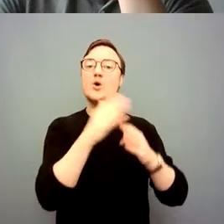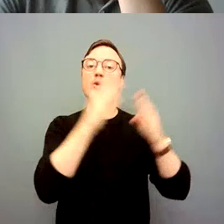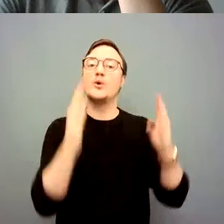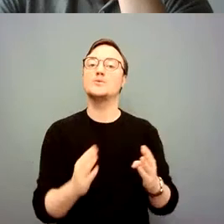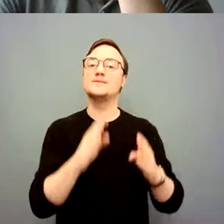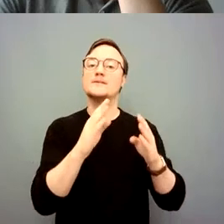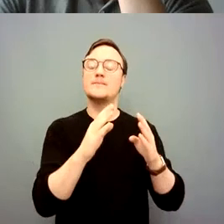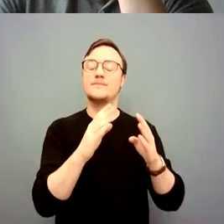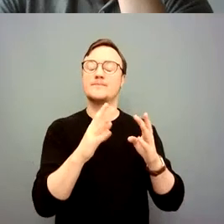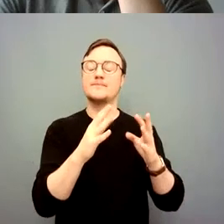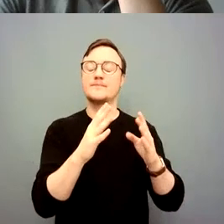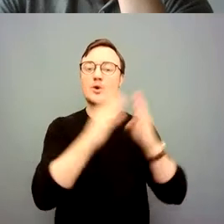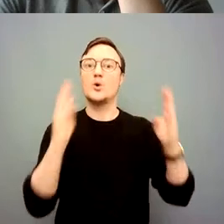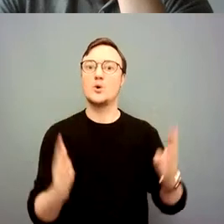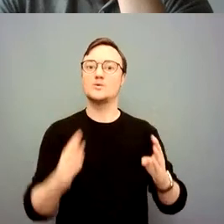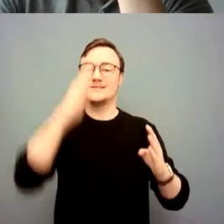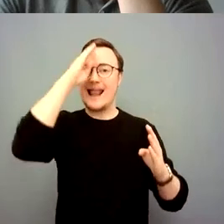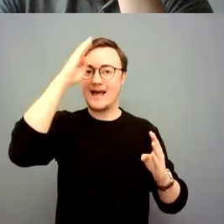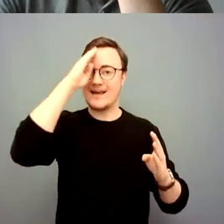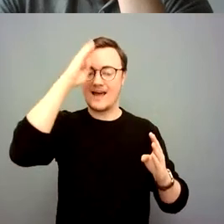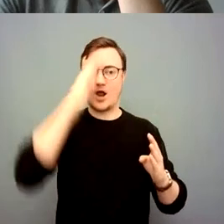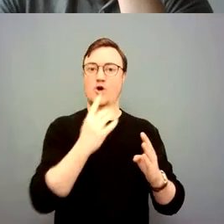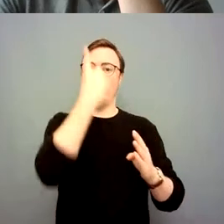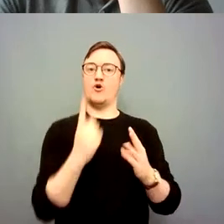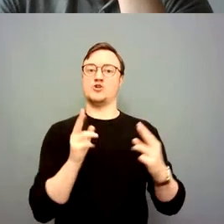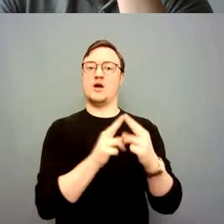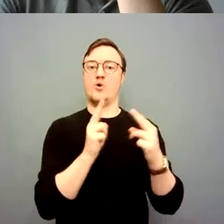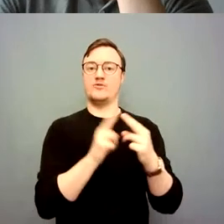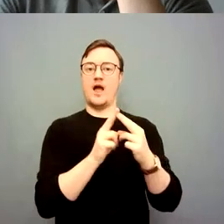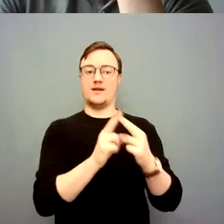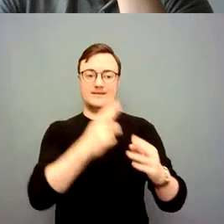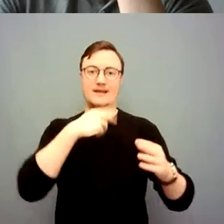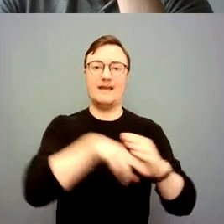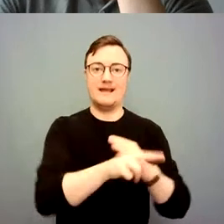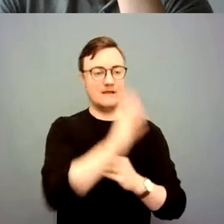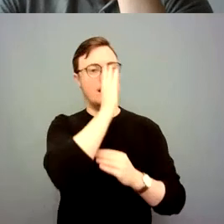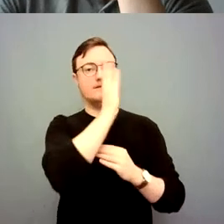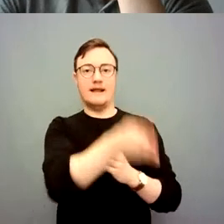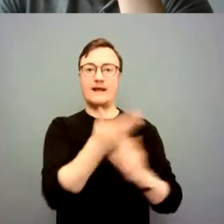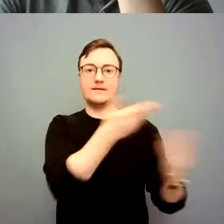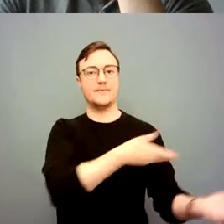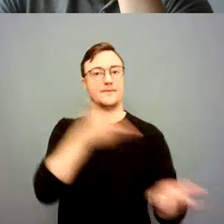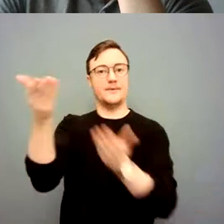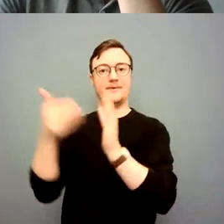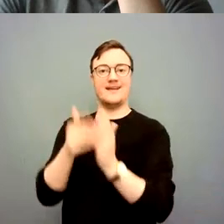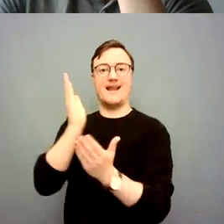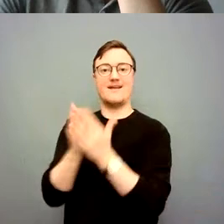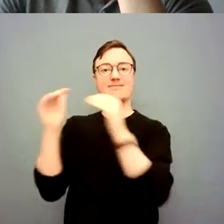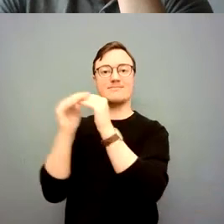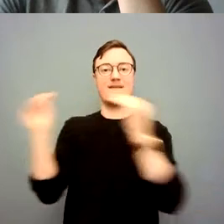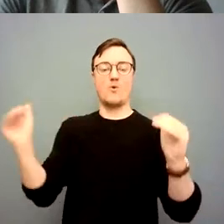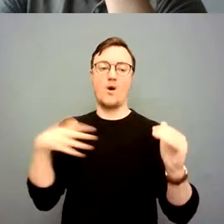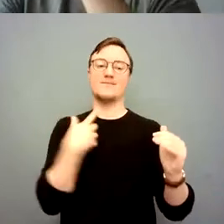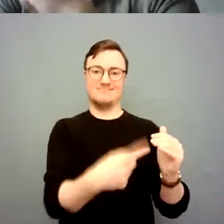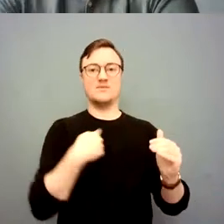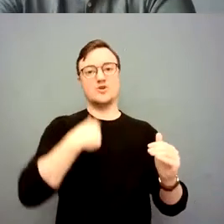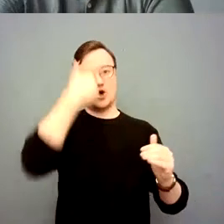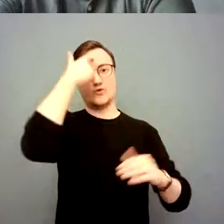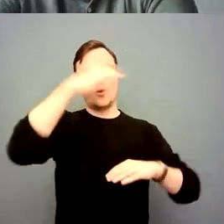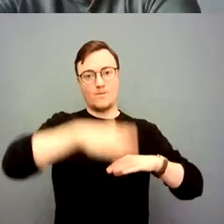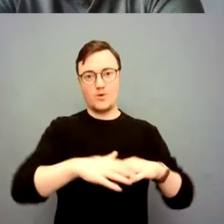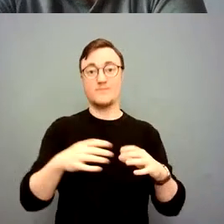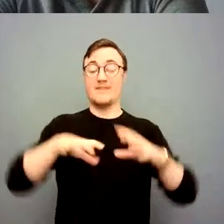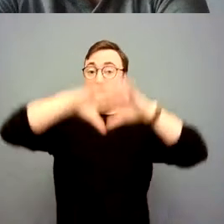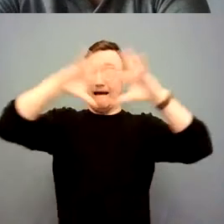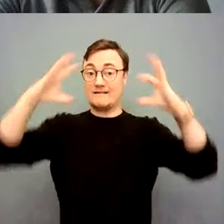första nivå där man kommer till, får den hjälp och kan få hjälp att komma till rätt nivå om det behövs då. Det tror jag väldigt mycket. Psykiatrin är stort i